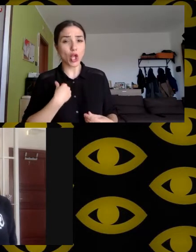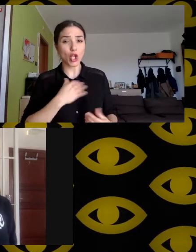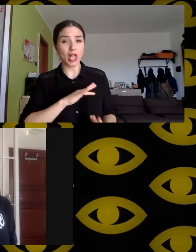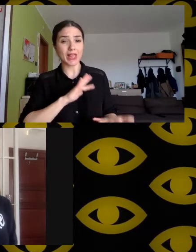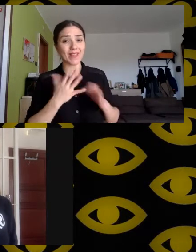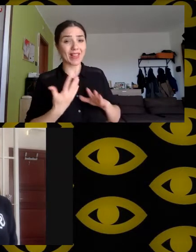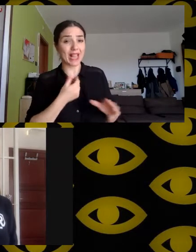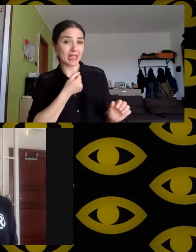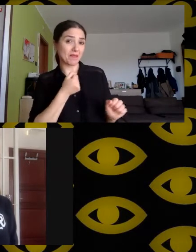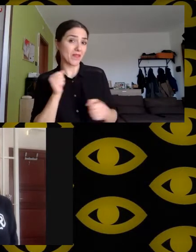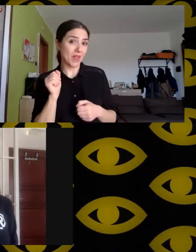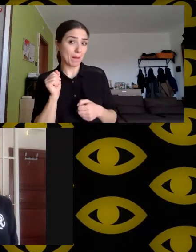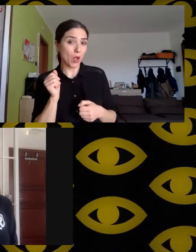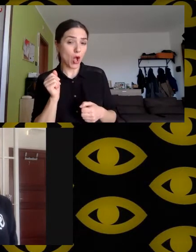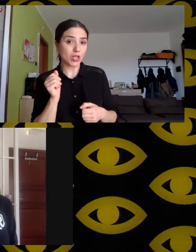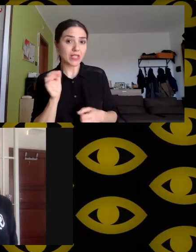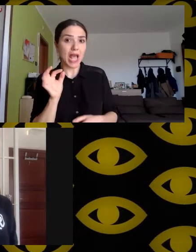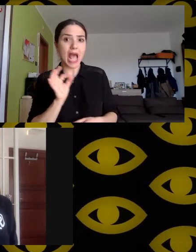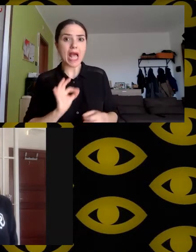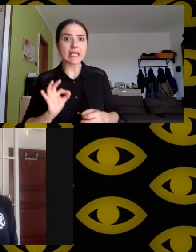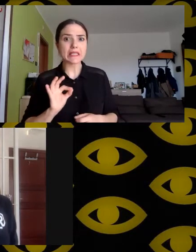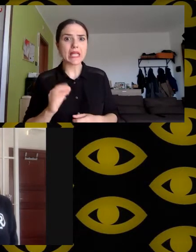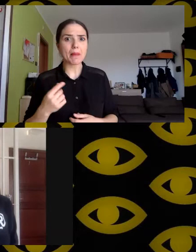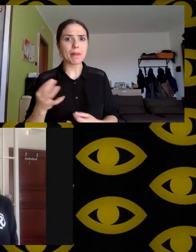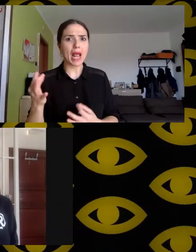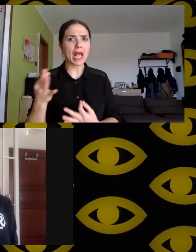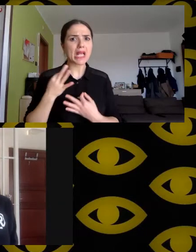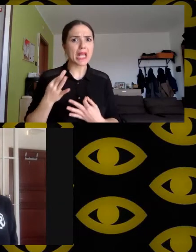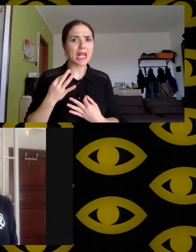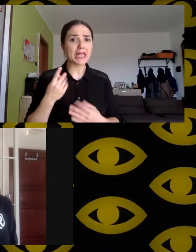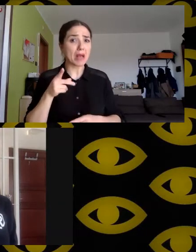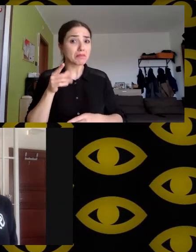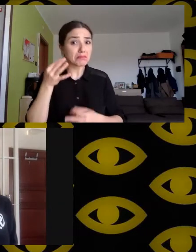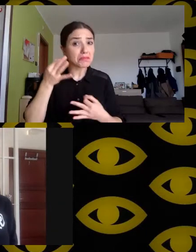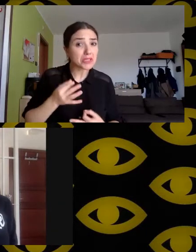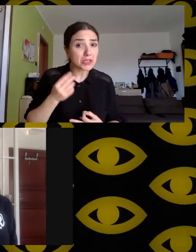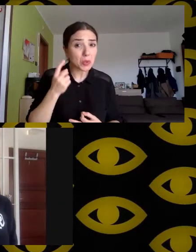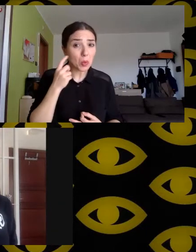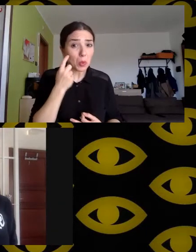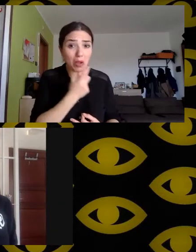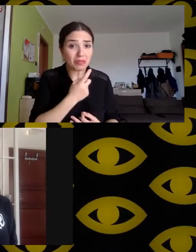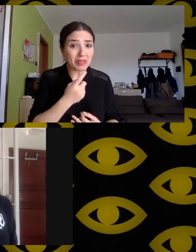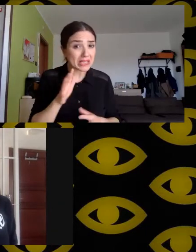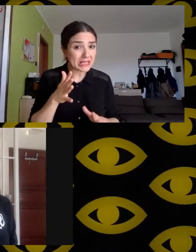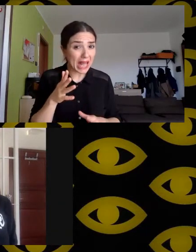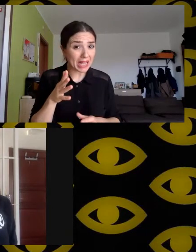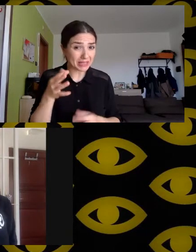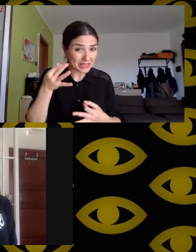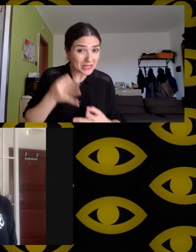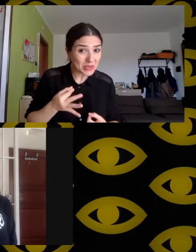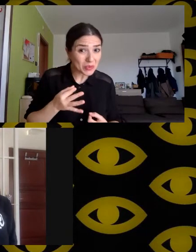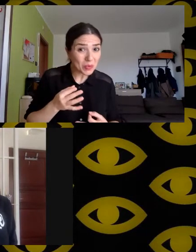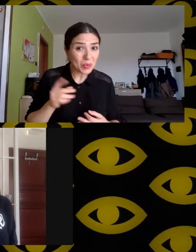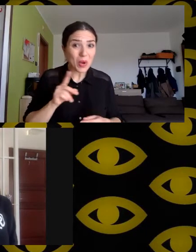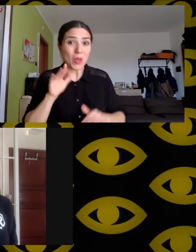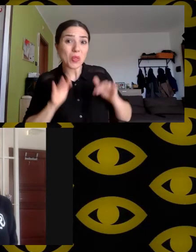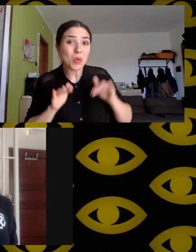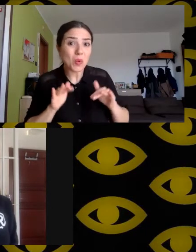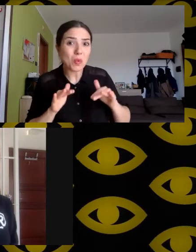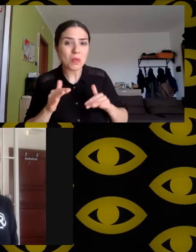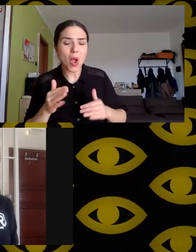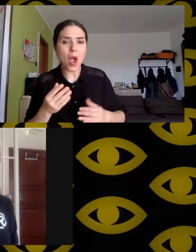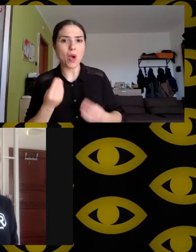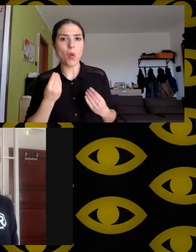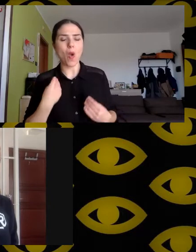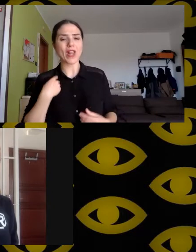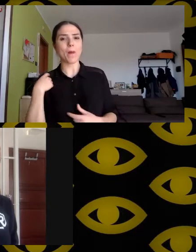hanno sempre messo in dubbio la mia cecità. Quando ho perso la vista, io ero a Miss Italia, era quello il periodo, avevo tipo 21 anni,